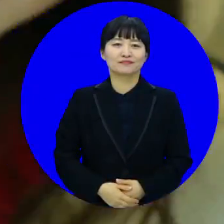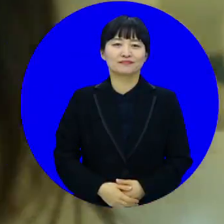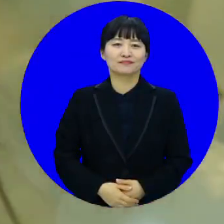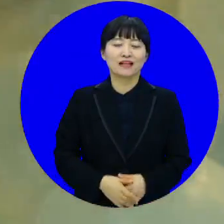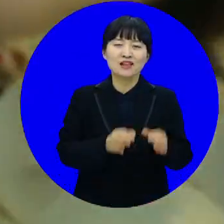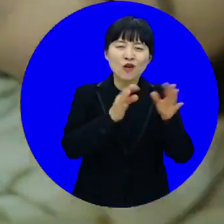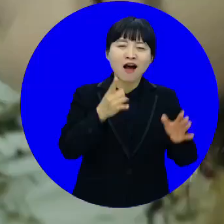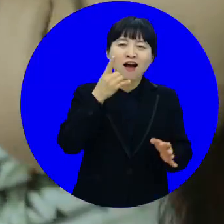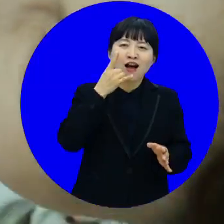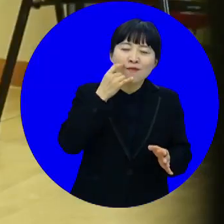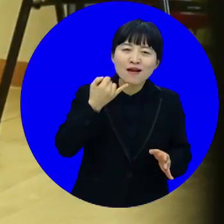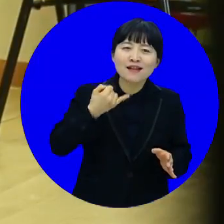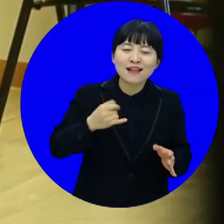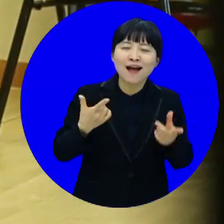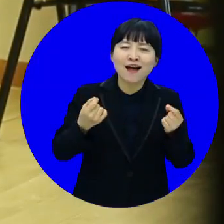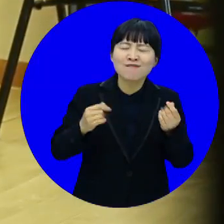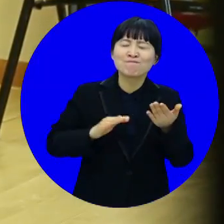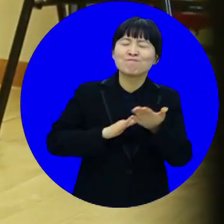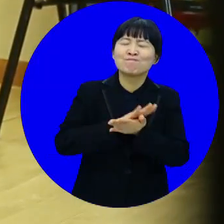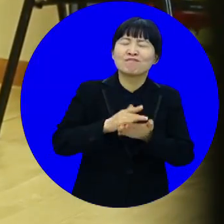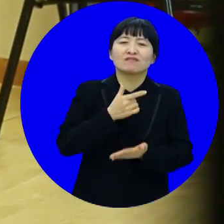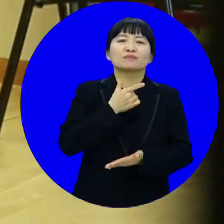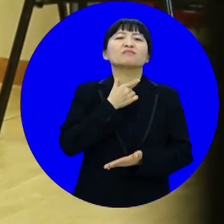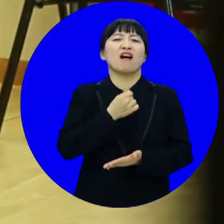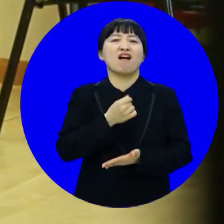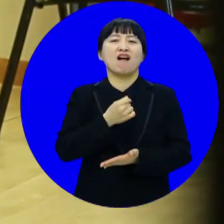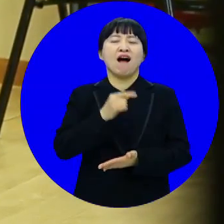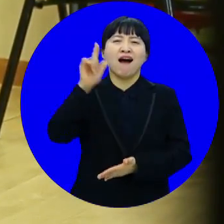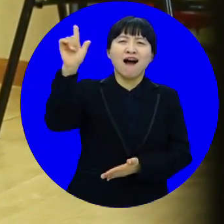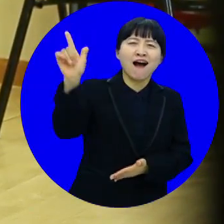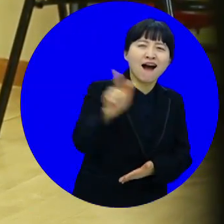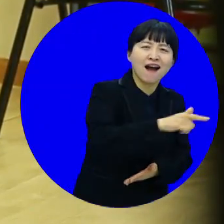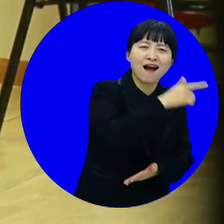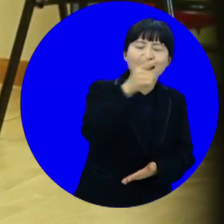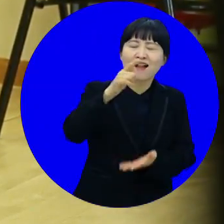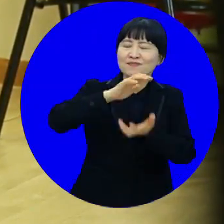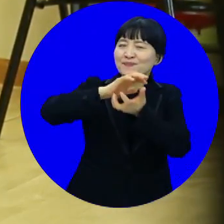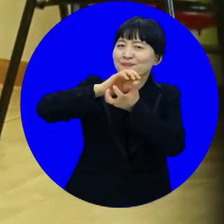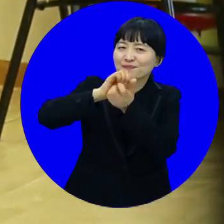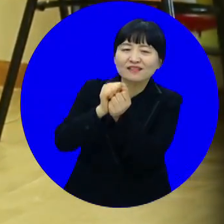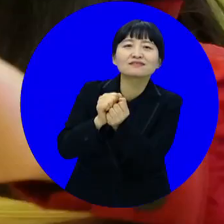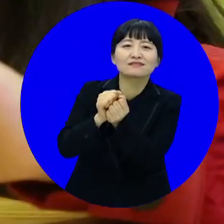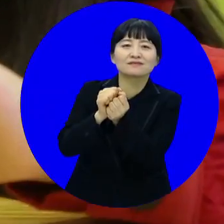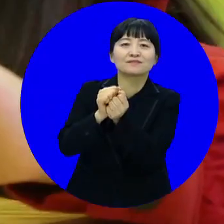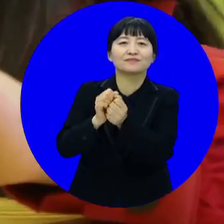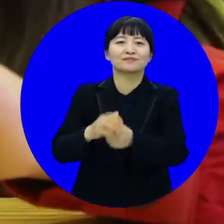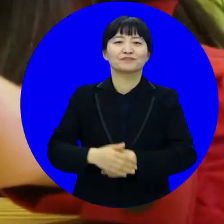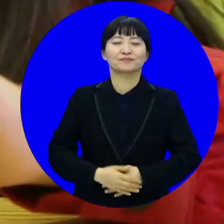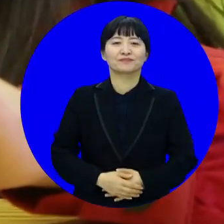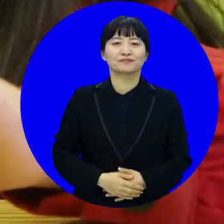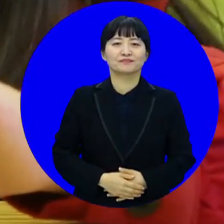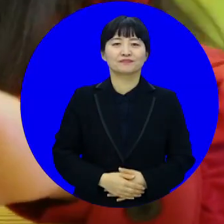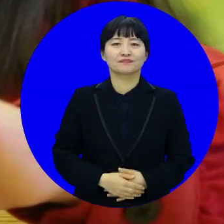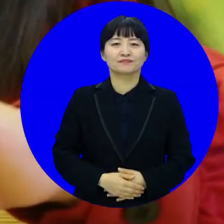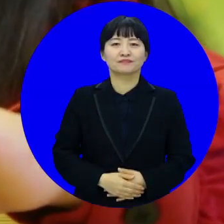그동안 엄마가 미나랑 얼마나 놀아주고 싶었겠어요. 그냥 그걸 하루에 다 쏟아내시네요. 맛있어?